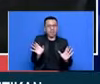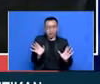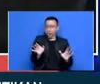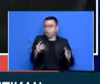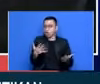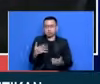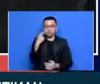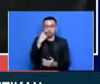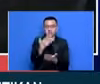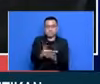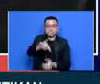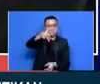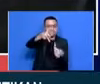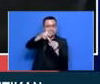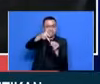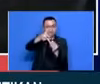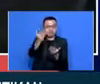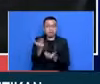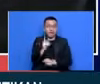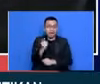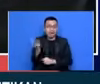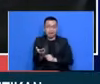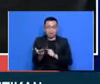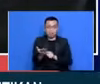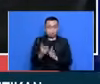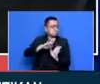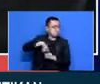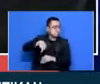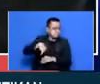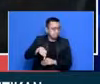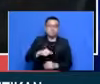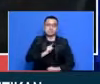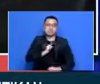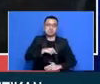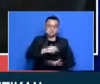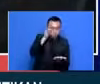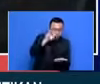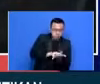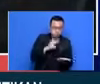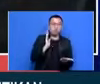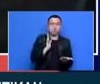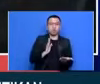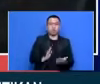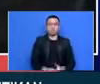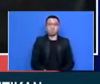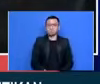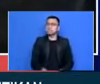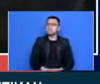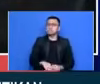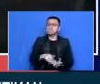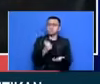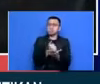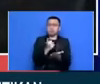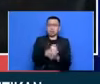pertimbang lah kalau seperti ini Apa jadinya putusan gitu Pak karena putusan itu kalau menurut saya di